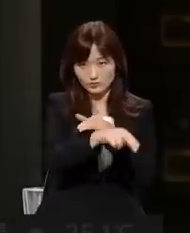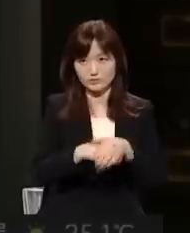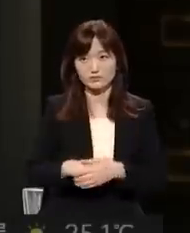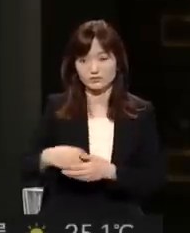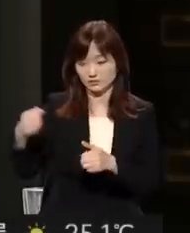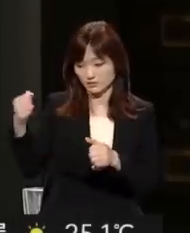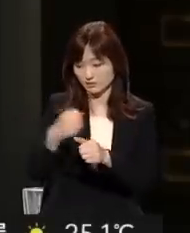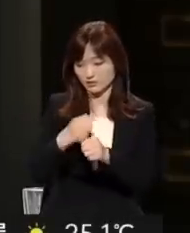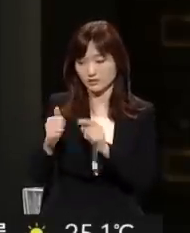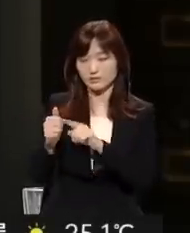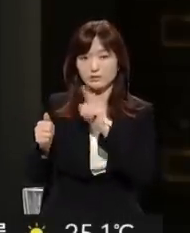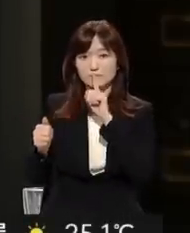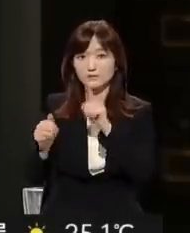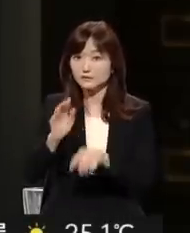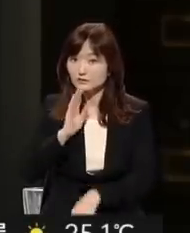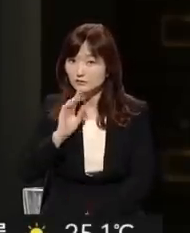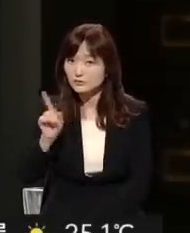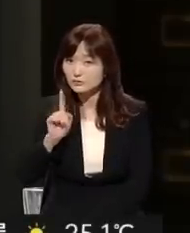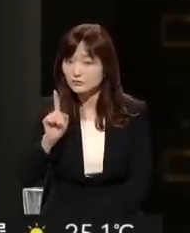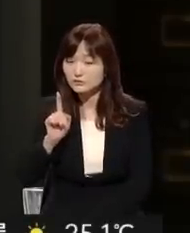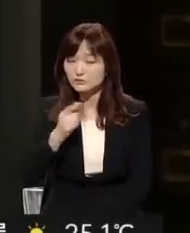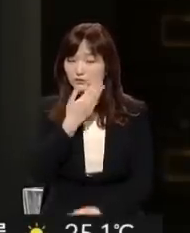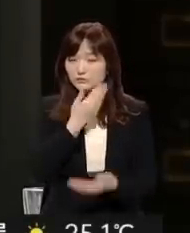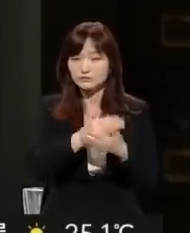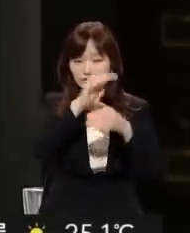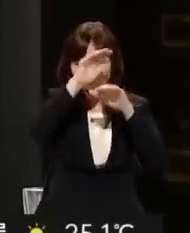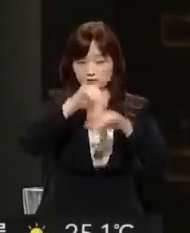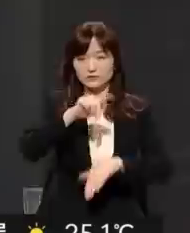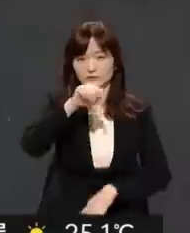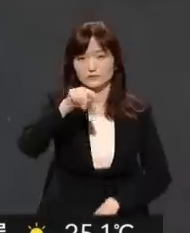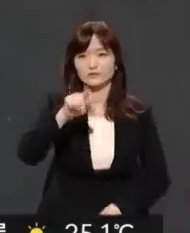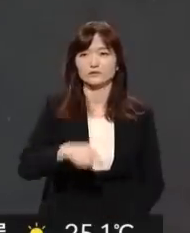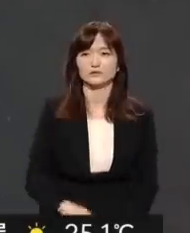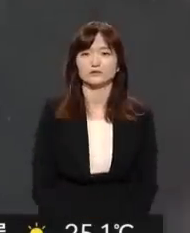말 사실이었을까요? 체크포인트 짚어보죠.